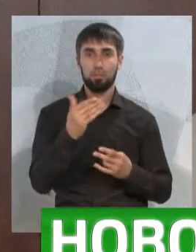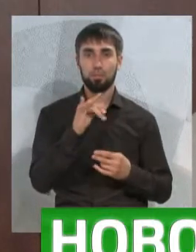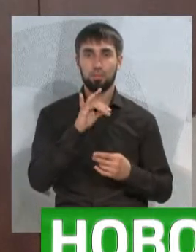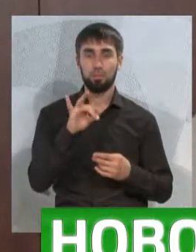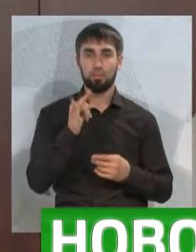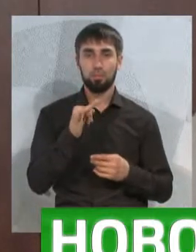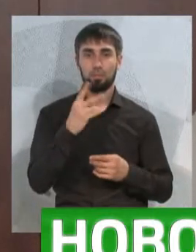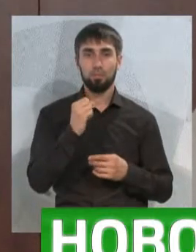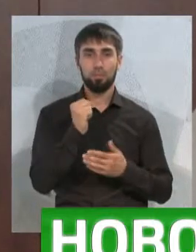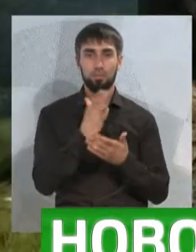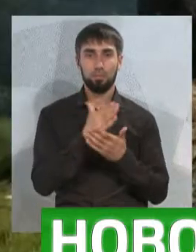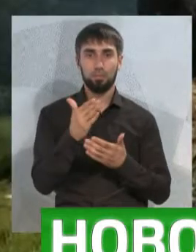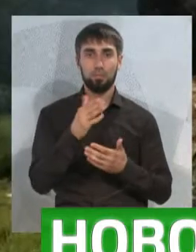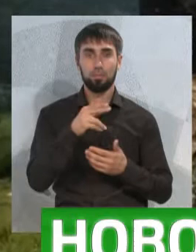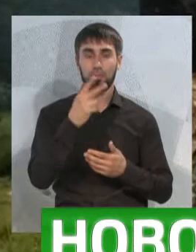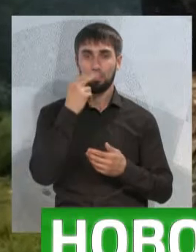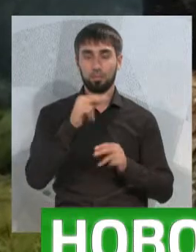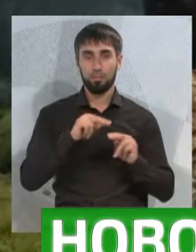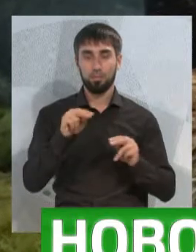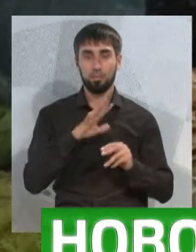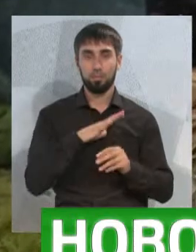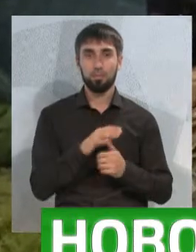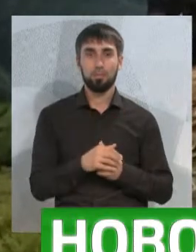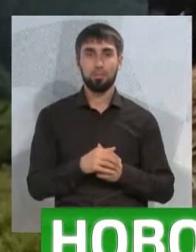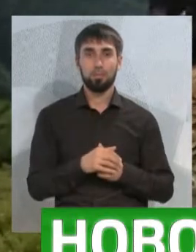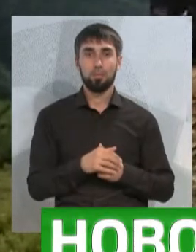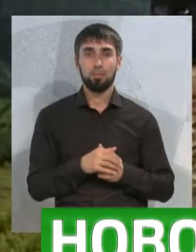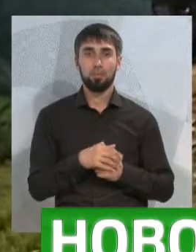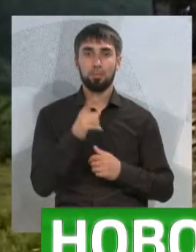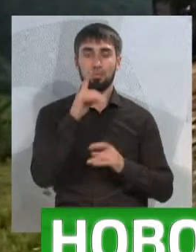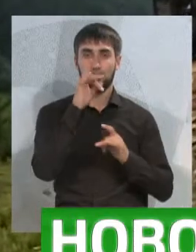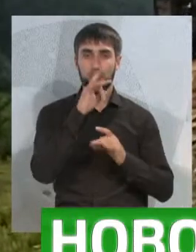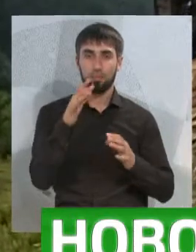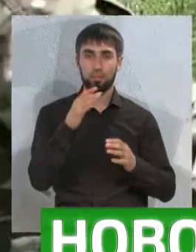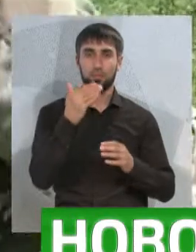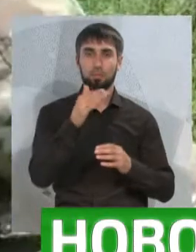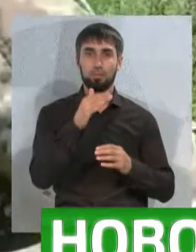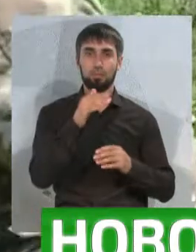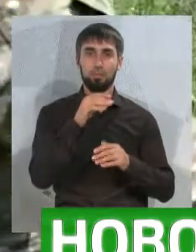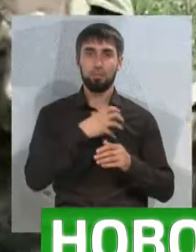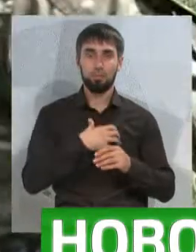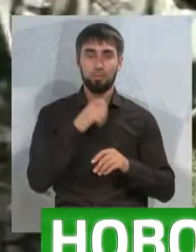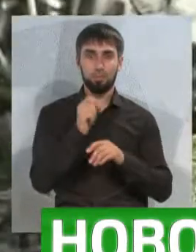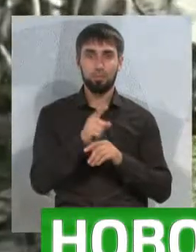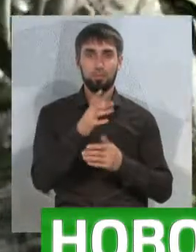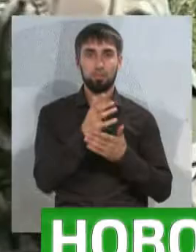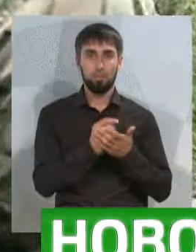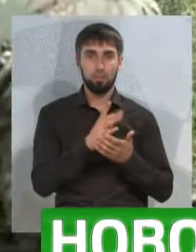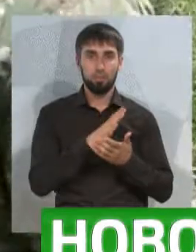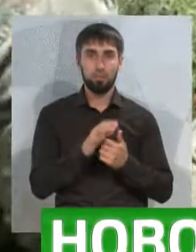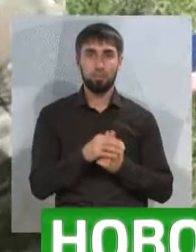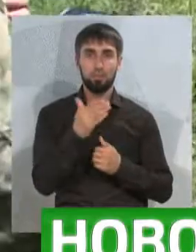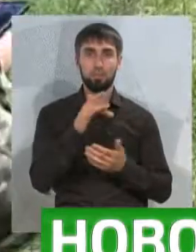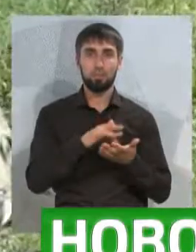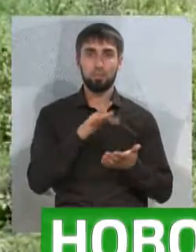и прямо на практике там провели. Формирование экологической культуры – важнейшая государственная задача, поэтому специалисты из центра